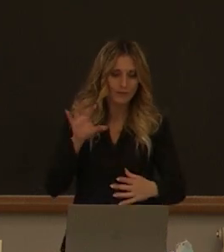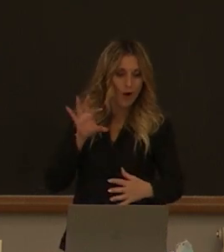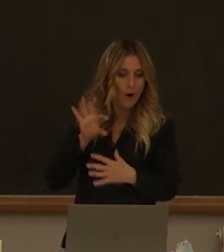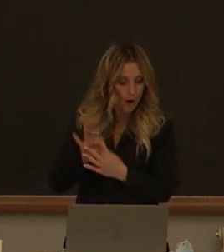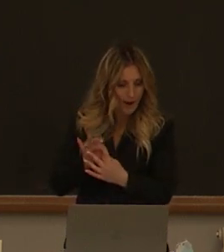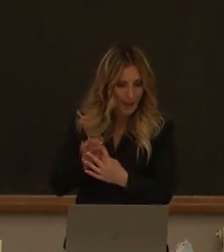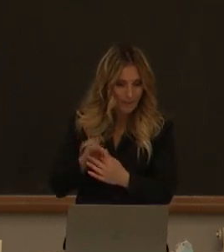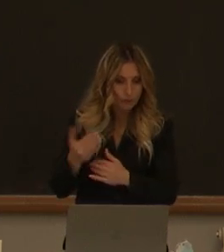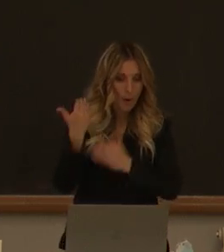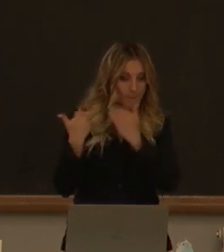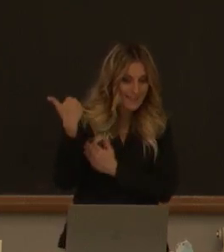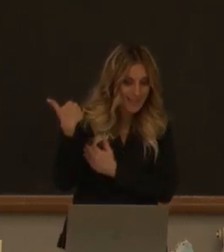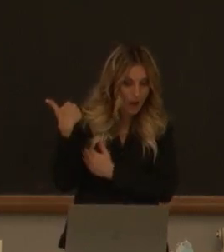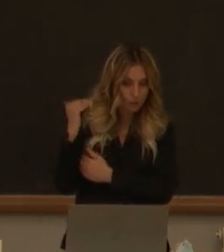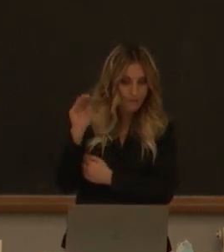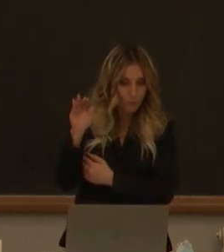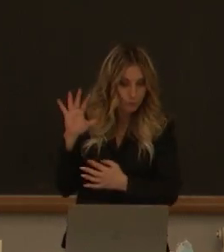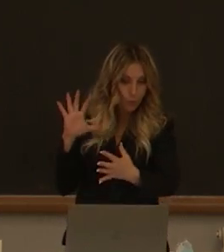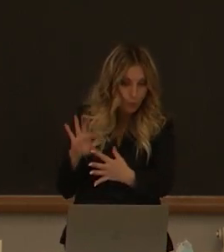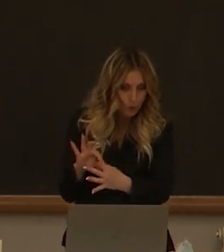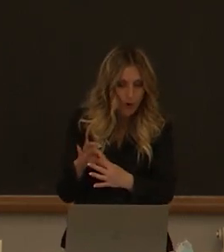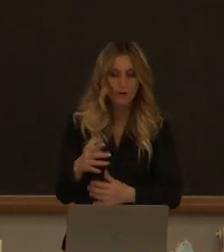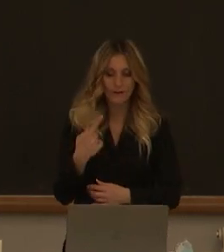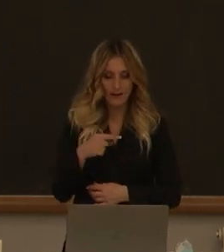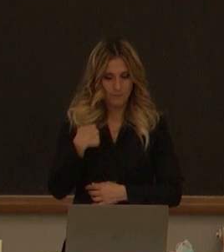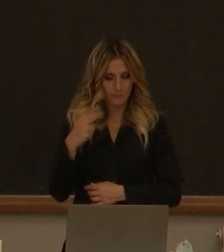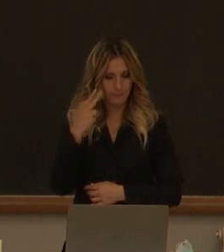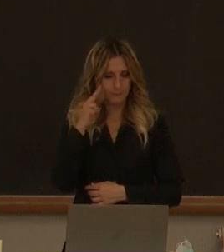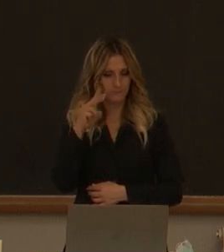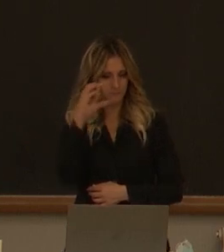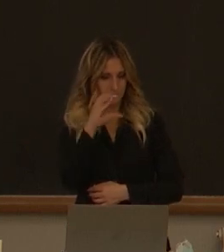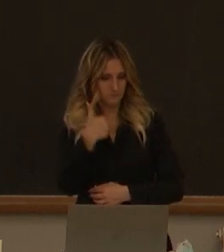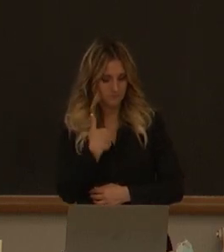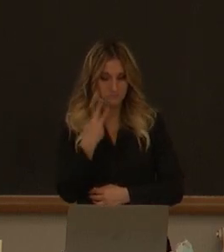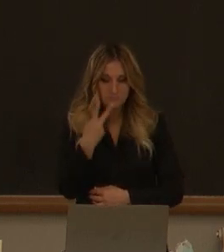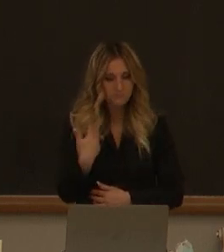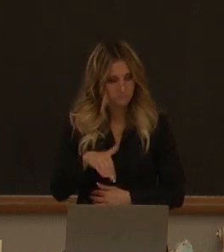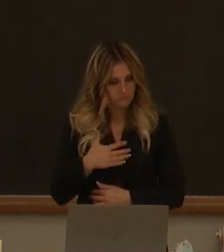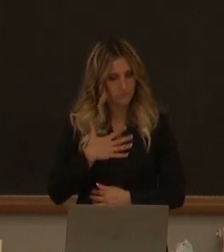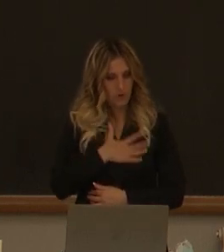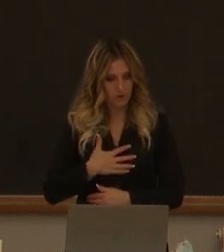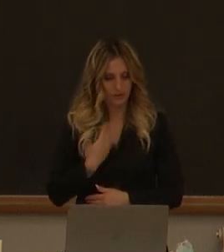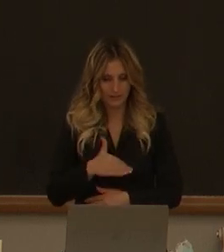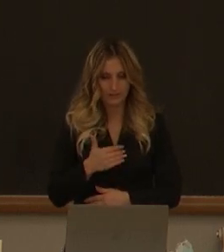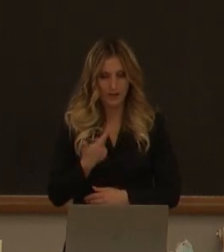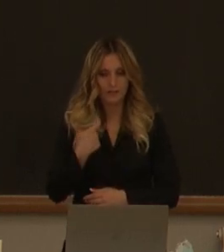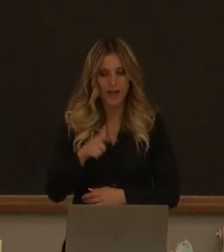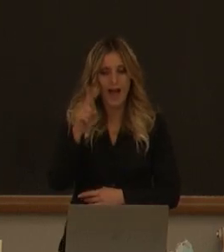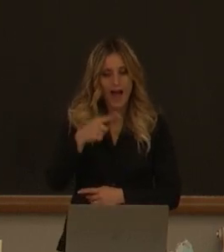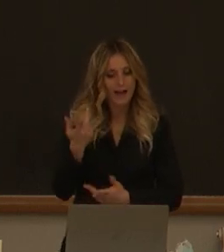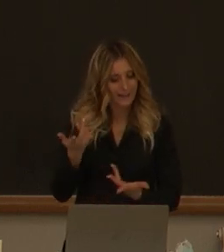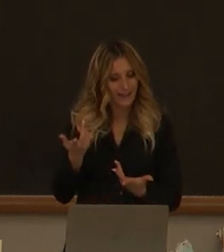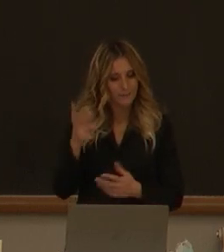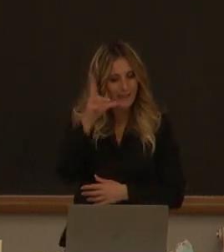collegamento passato-futuro è visto da un osservatore come me è francamente entusiasmante, anche alla luce, no, poi del